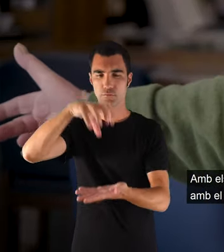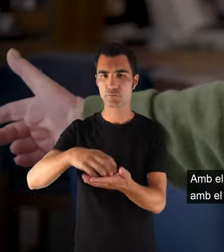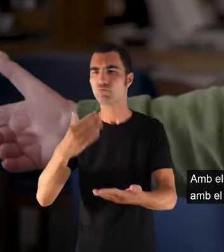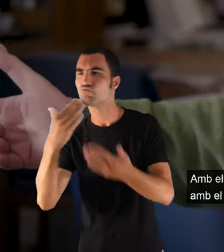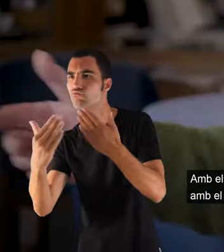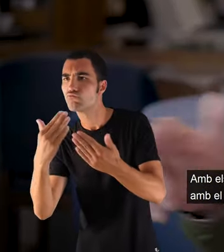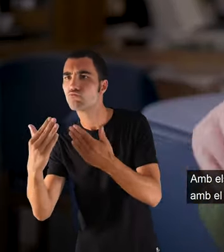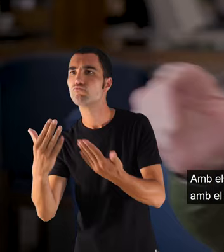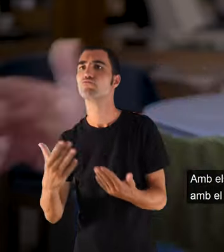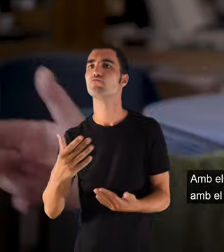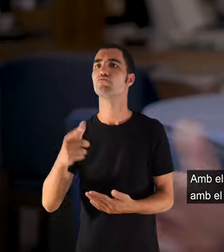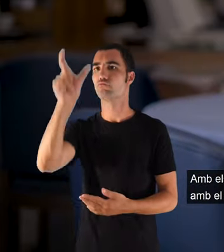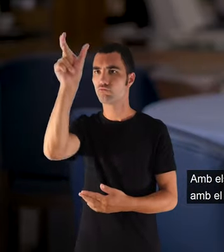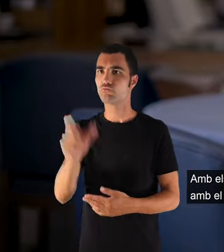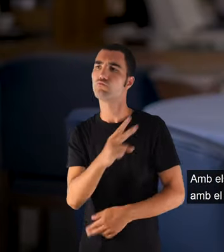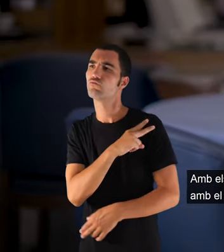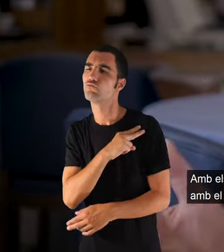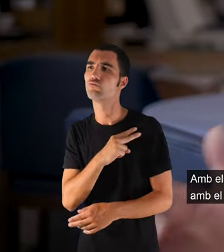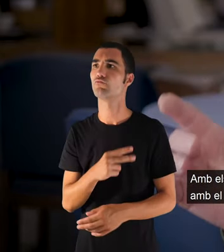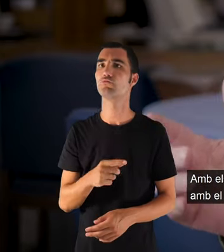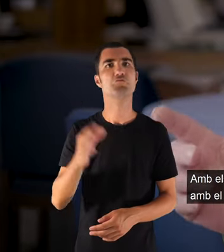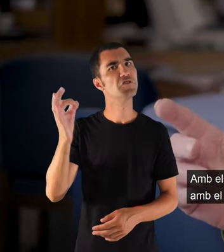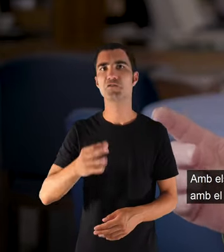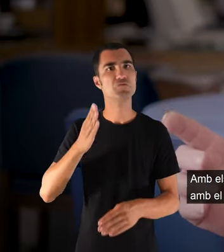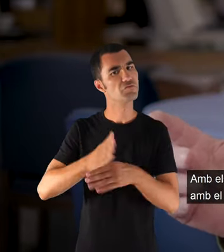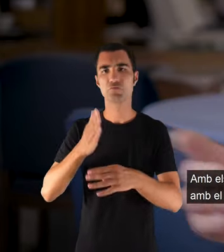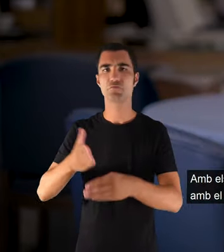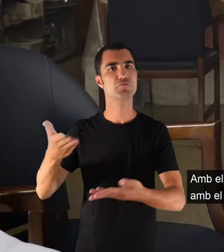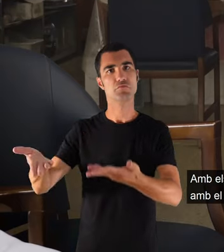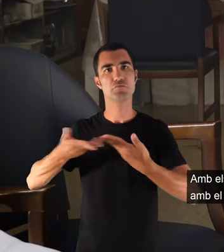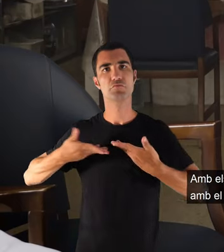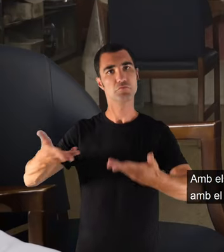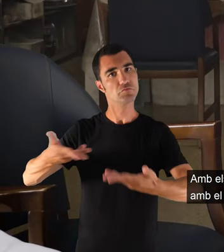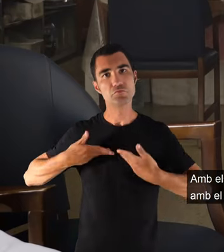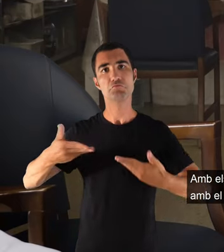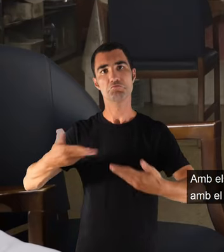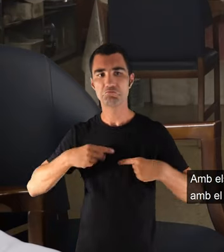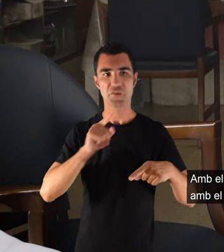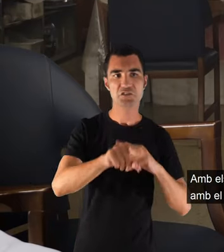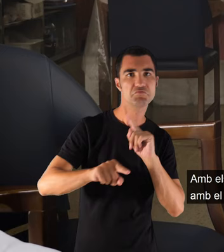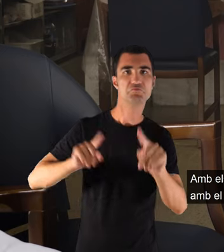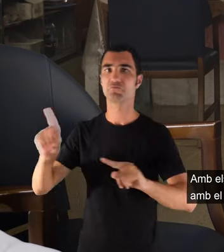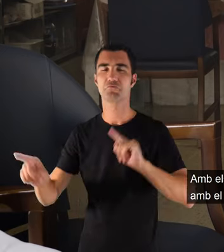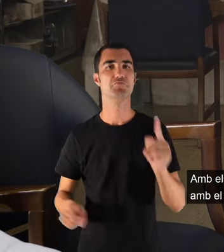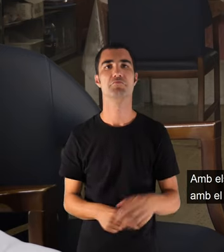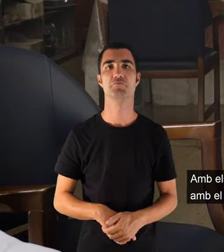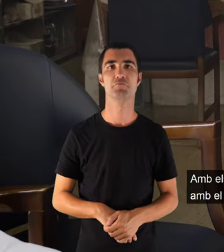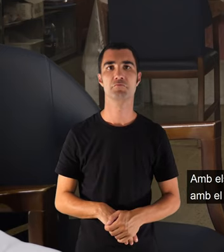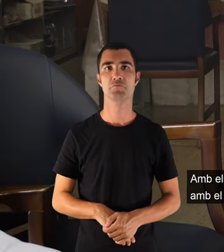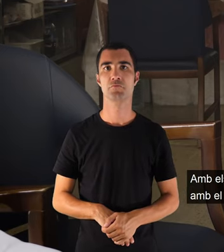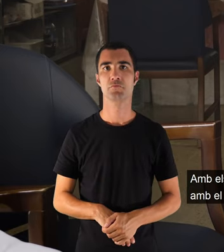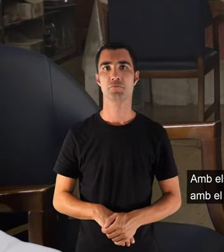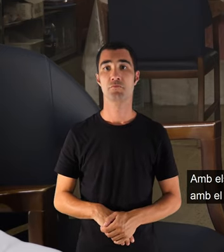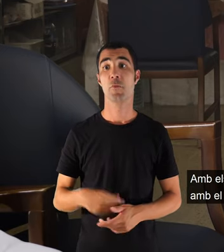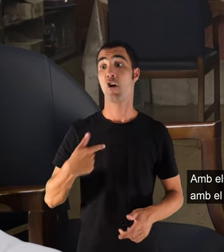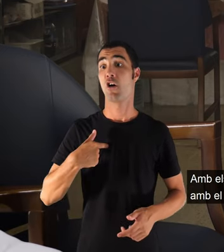amb el comandant i sempre hi havia ajuda per una cosa o per l'altra. D'això mal jo